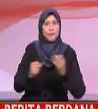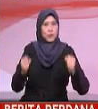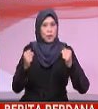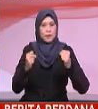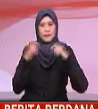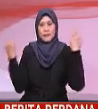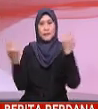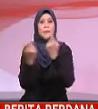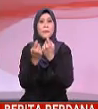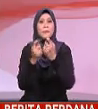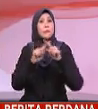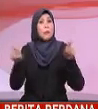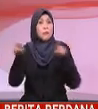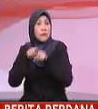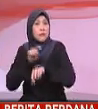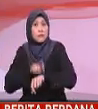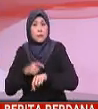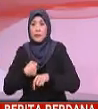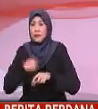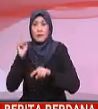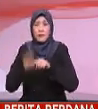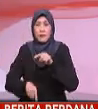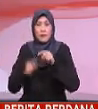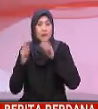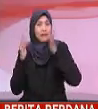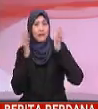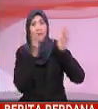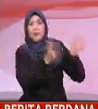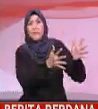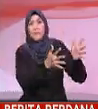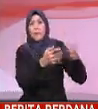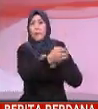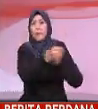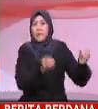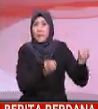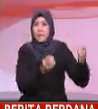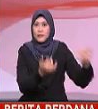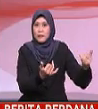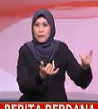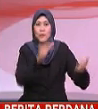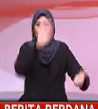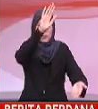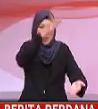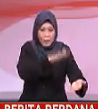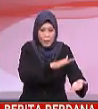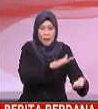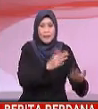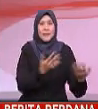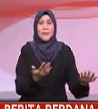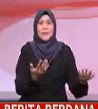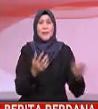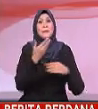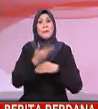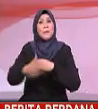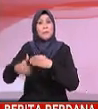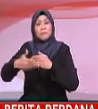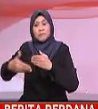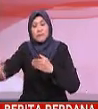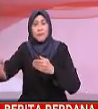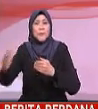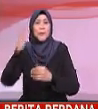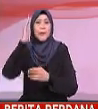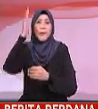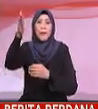Tetapi di waktu yang sama, saya tidak boleh meninggalkan pula jabatan yang sedia ada ini, mengurangkannya. Mungkin selepas itu,